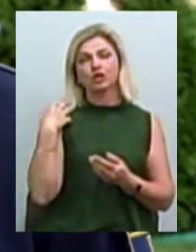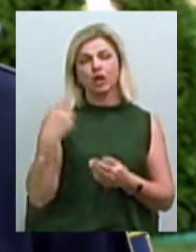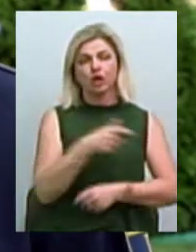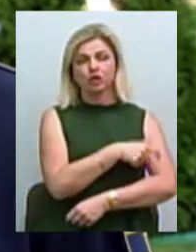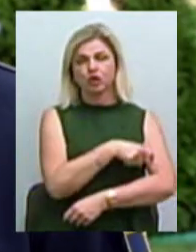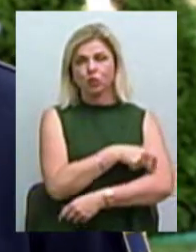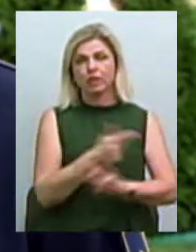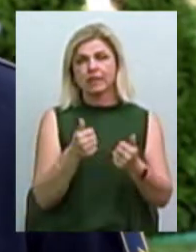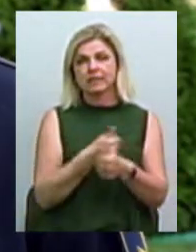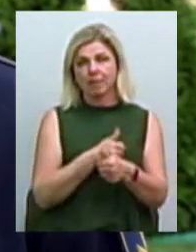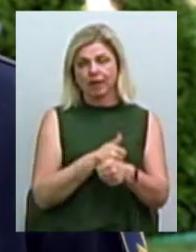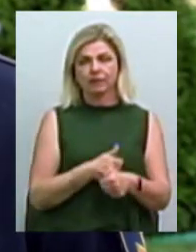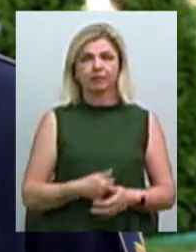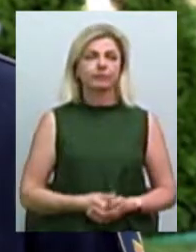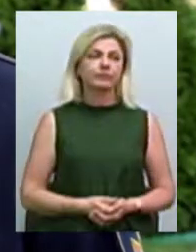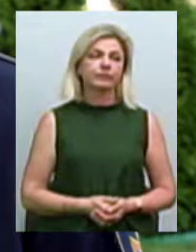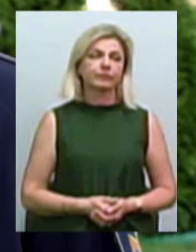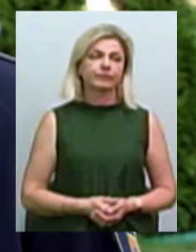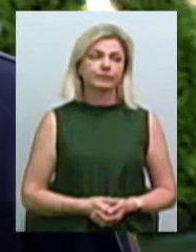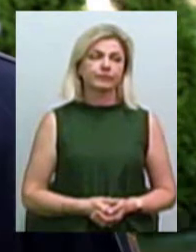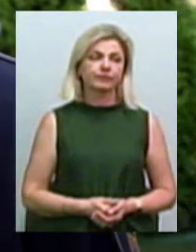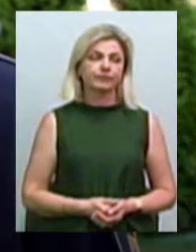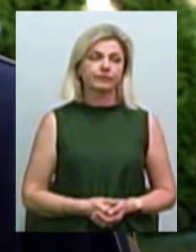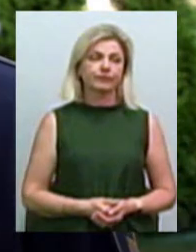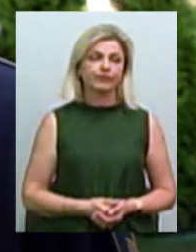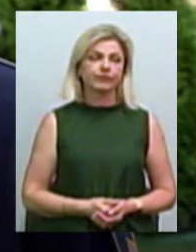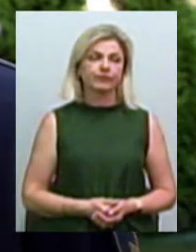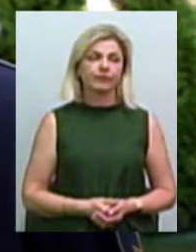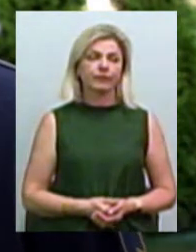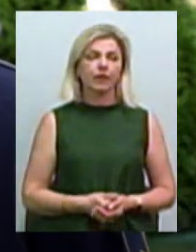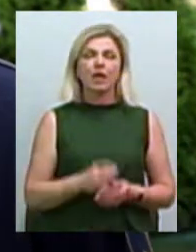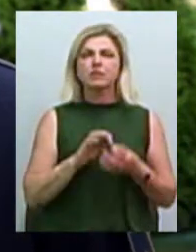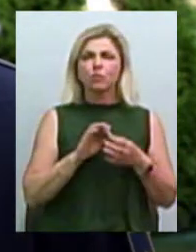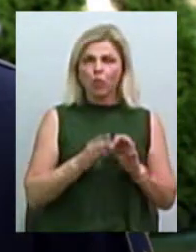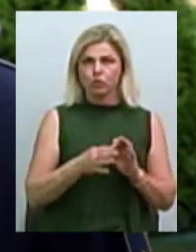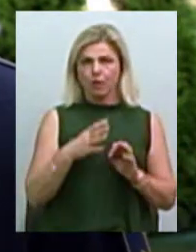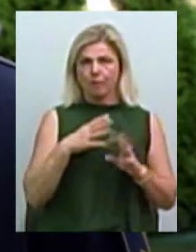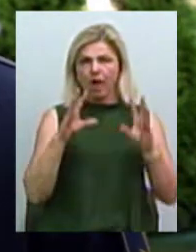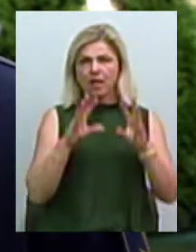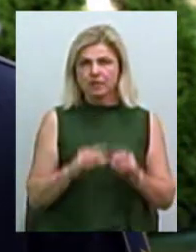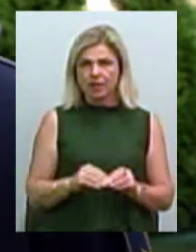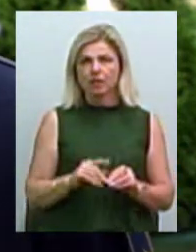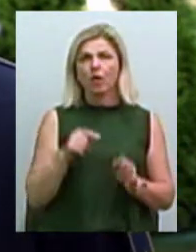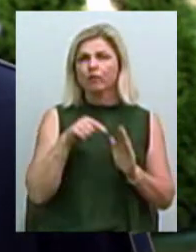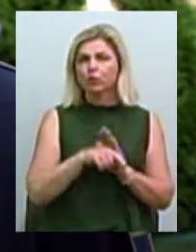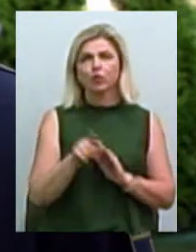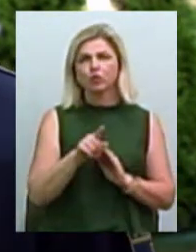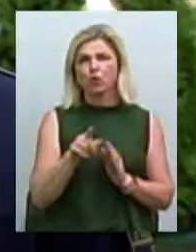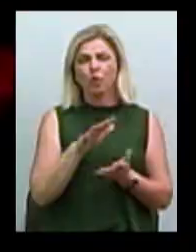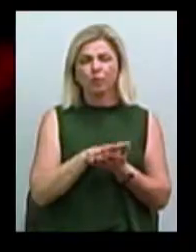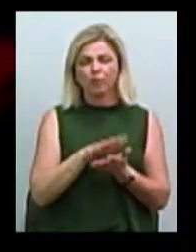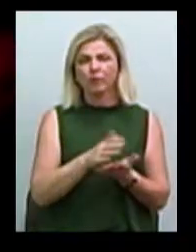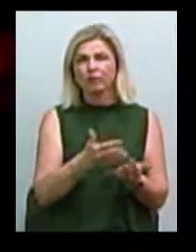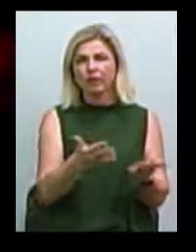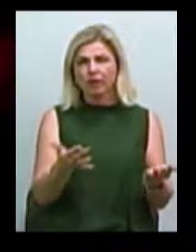зміни оперативно-координаційного центру Віталій Бутусов. Складність гасіння пожежі полягала у тому, що сировина за своїми